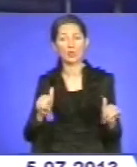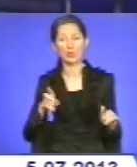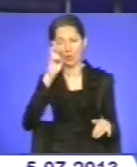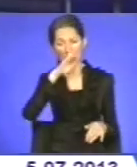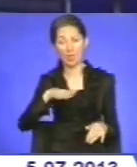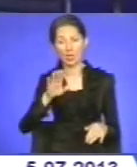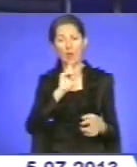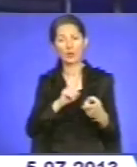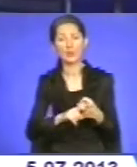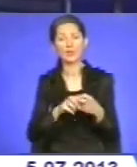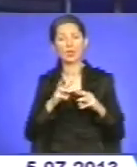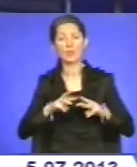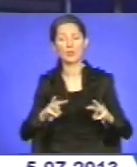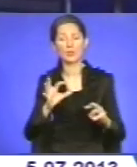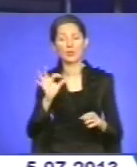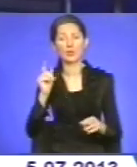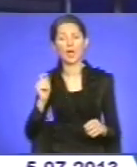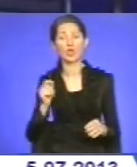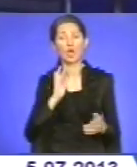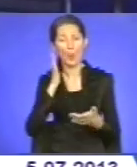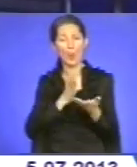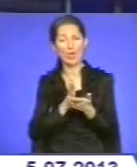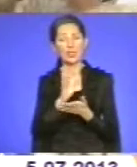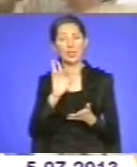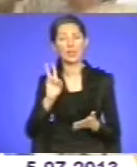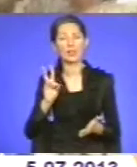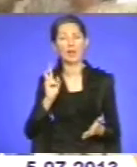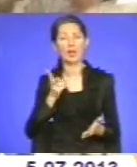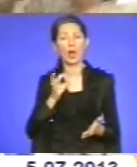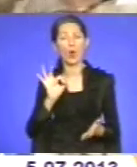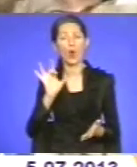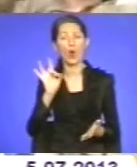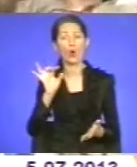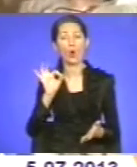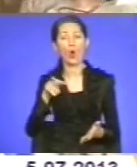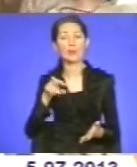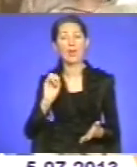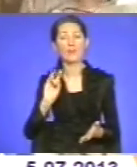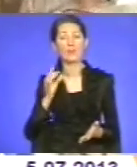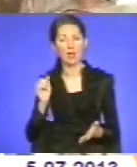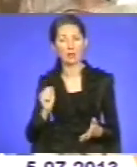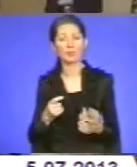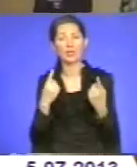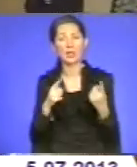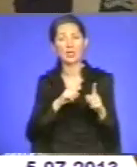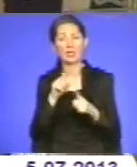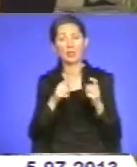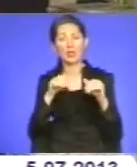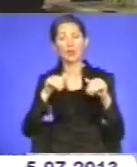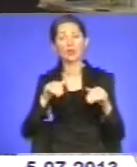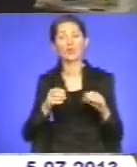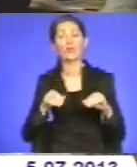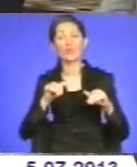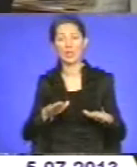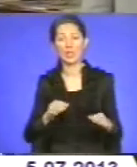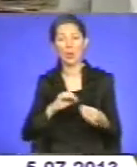і міністр соціальної політики Наталія Королевська. Кардинальні зміни у розв'язанні проблем соціальної сфери